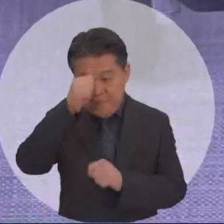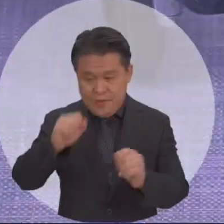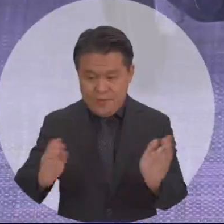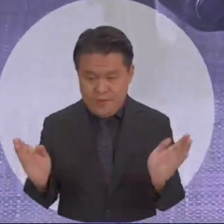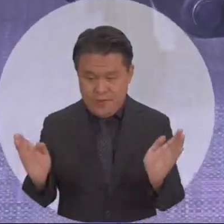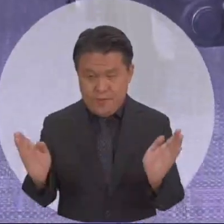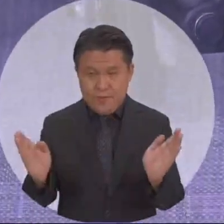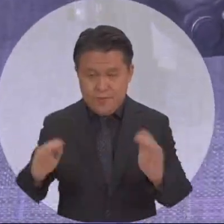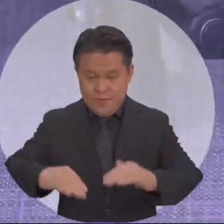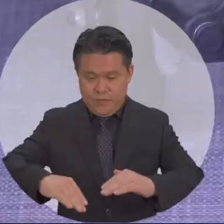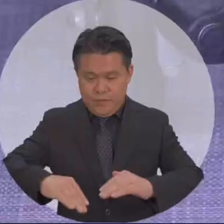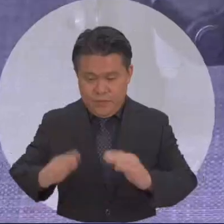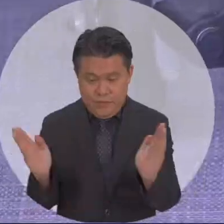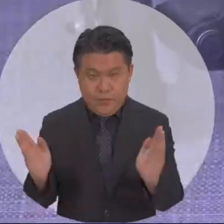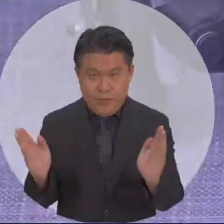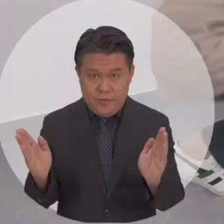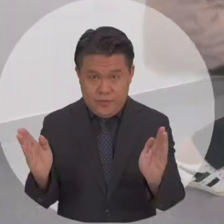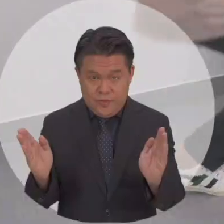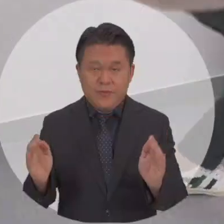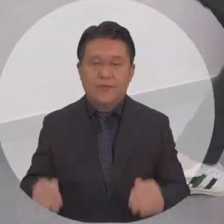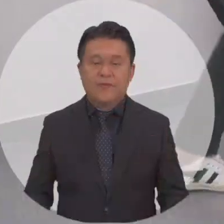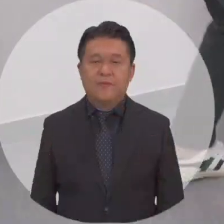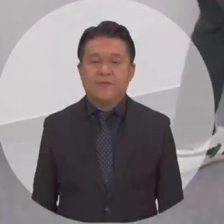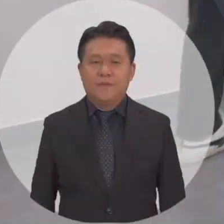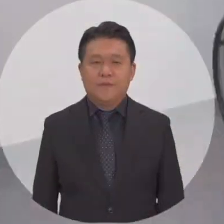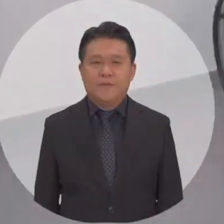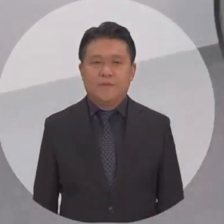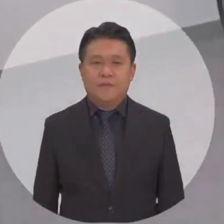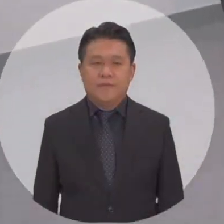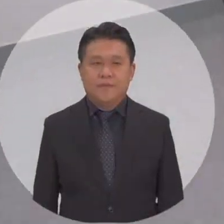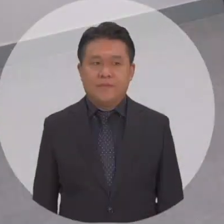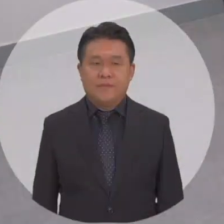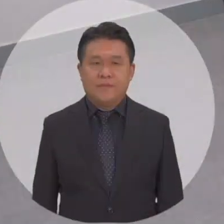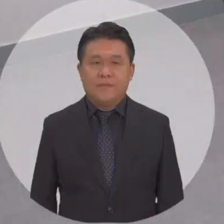휠체어의 발 받침대는 올려놓습니다.